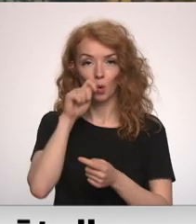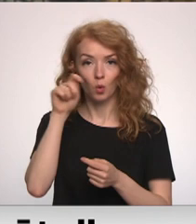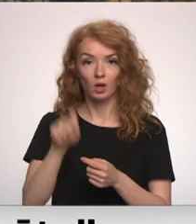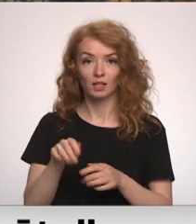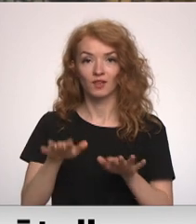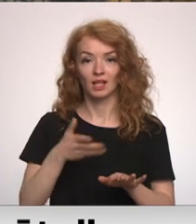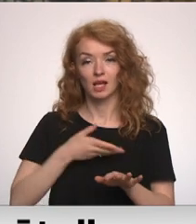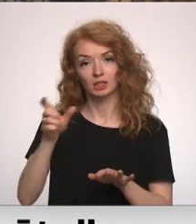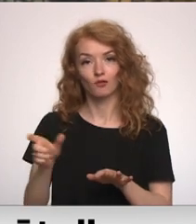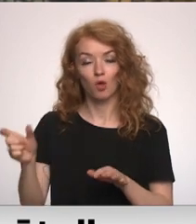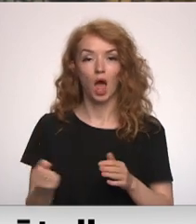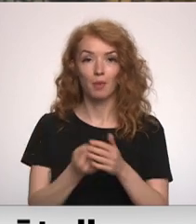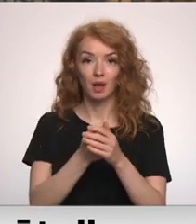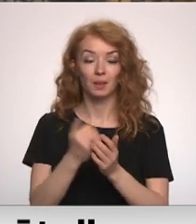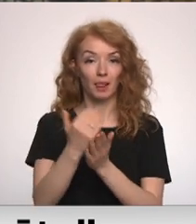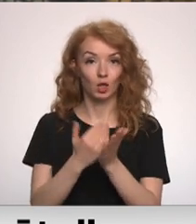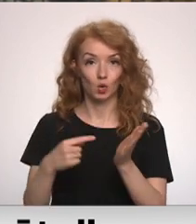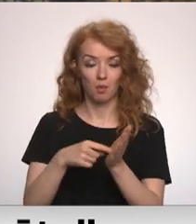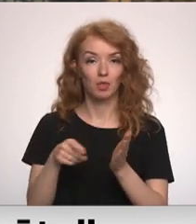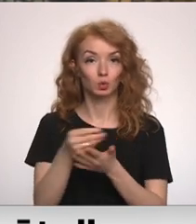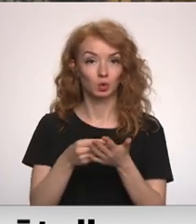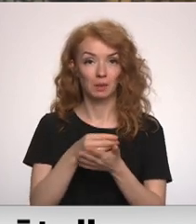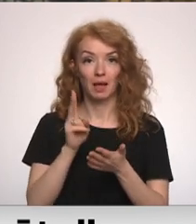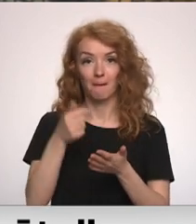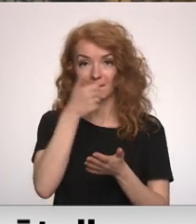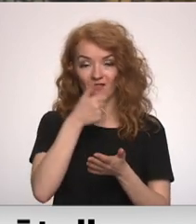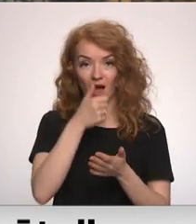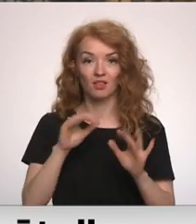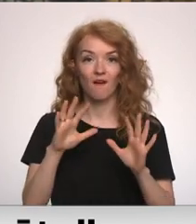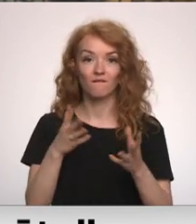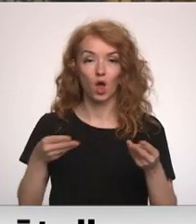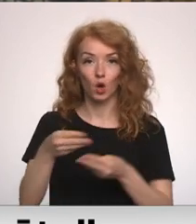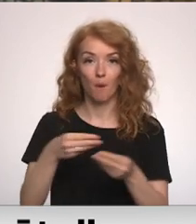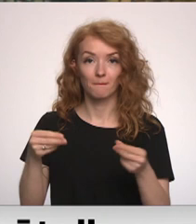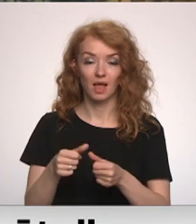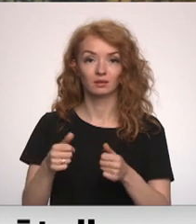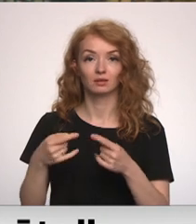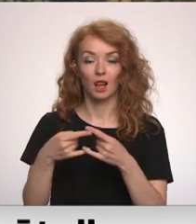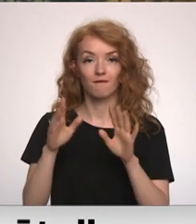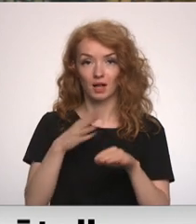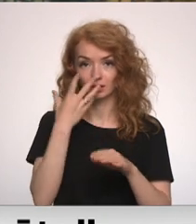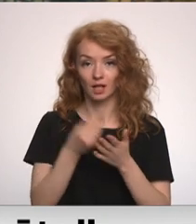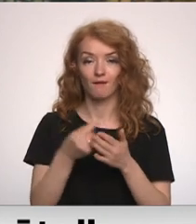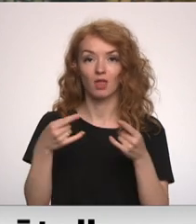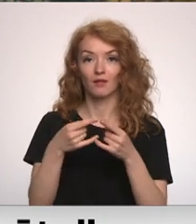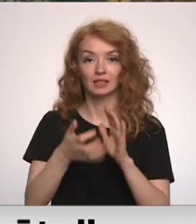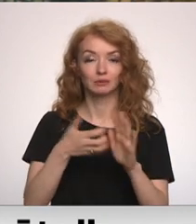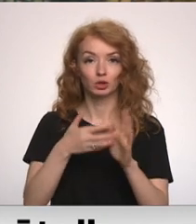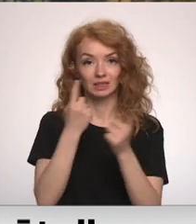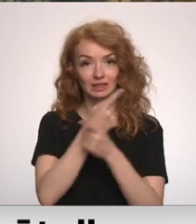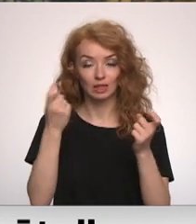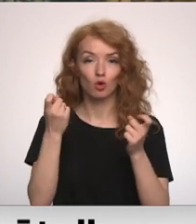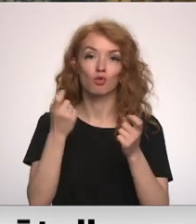Ukrainas civiliedzīvotāju atbalsta likumā, kas paredz to, ka privātie jeb komercmediji varēs savos kanālos izmantot ziņu un